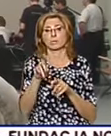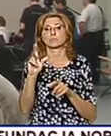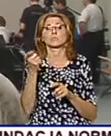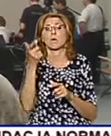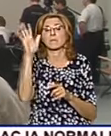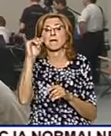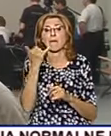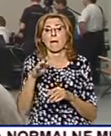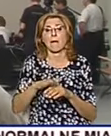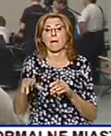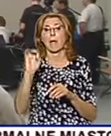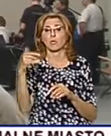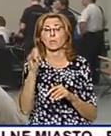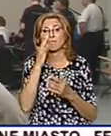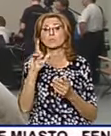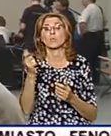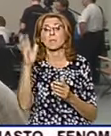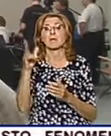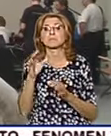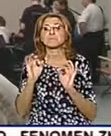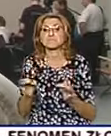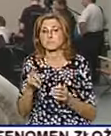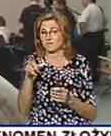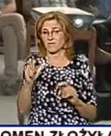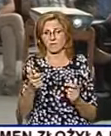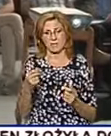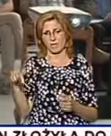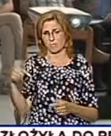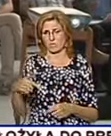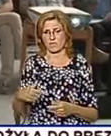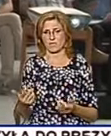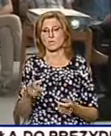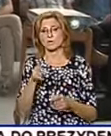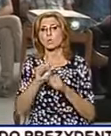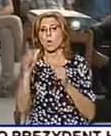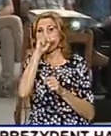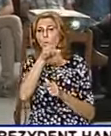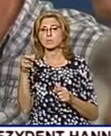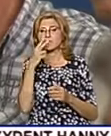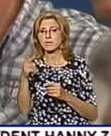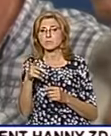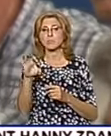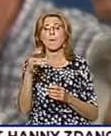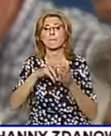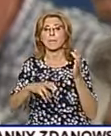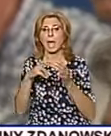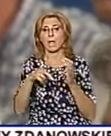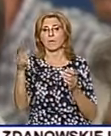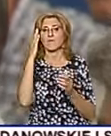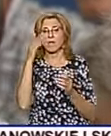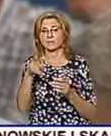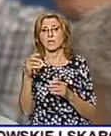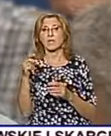Komisja Badania Wypadków Lotniczych, ale ten wypadek się nie powinien zdarzyć. Są też tacy, którzy uważają, że na brak wiedzy i nieznajomość